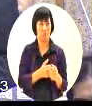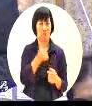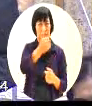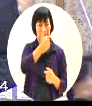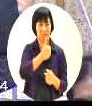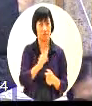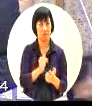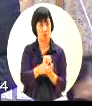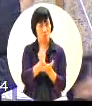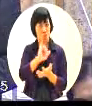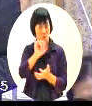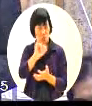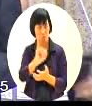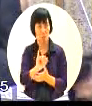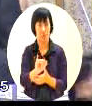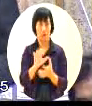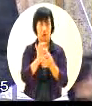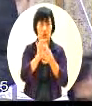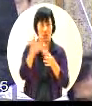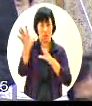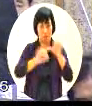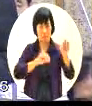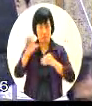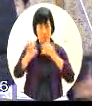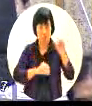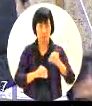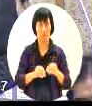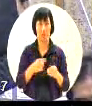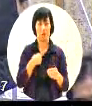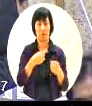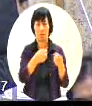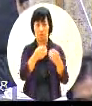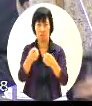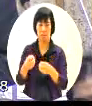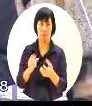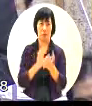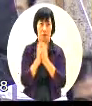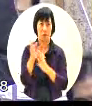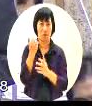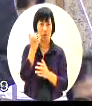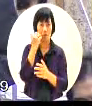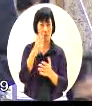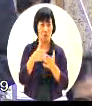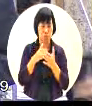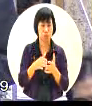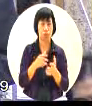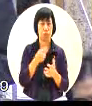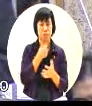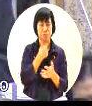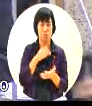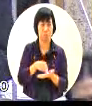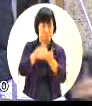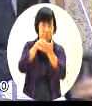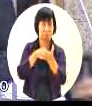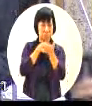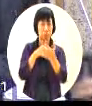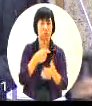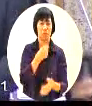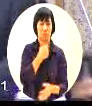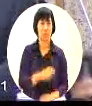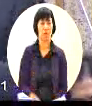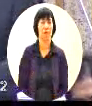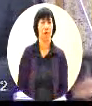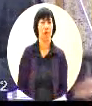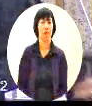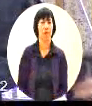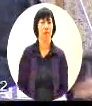边再做进一步的资料的搜寻哈、嗯。啊，如果需要，我们来会积极来办理这个争取的动作。 应该是可行性吧？哈。 这